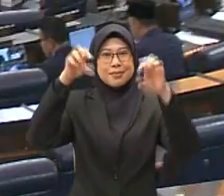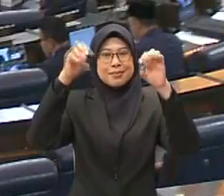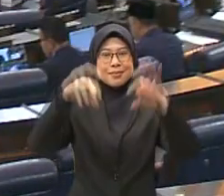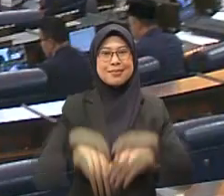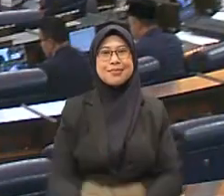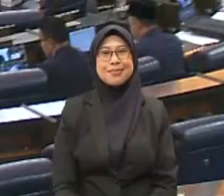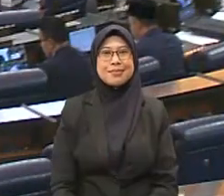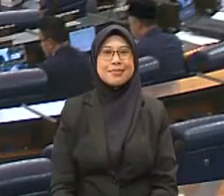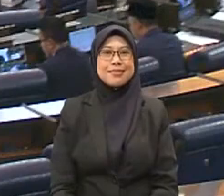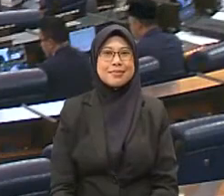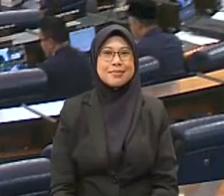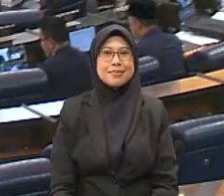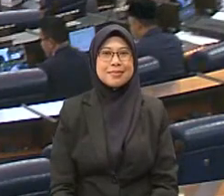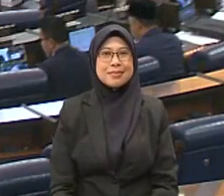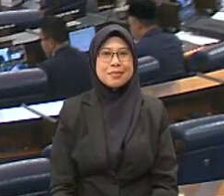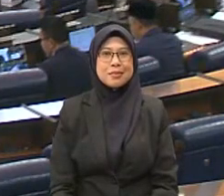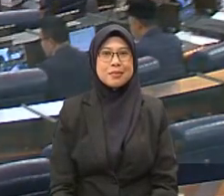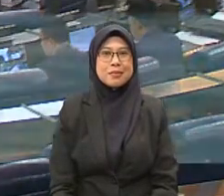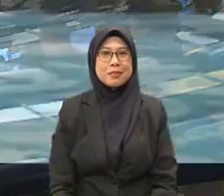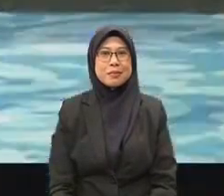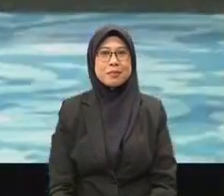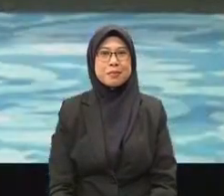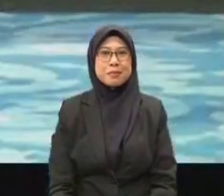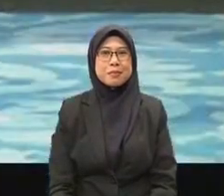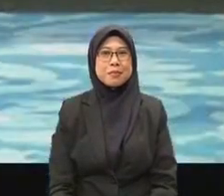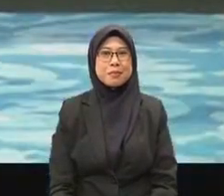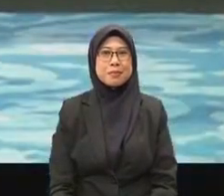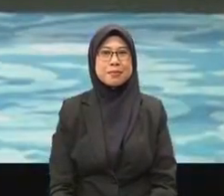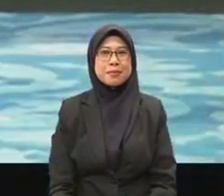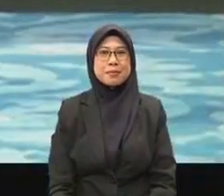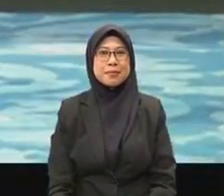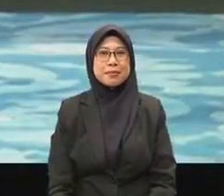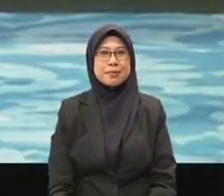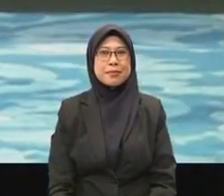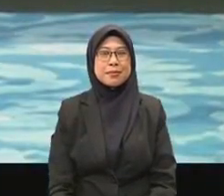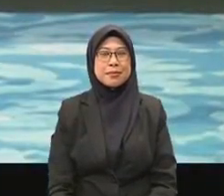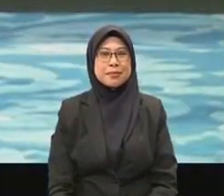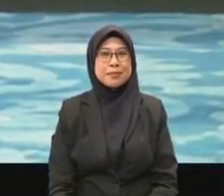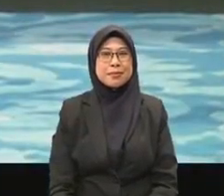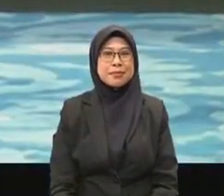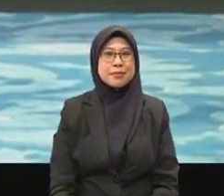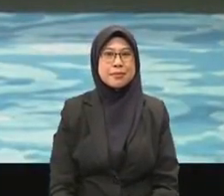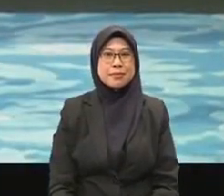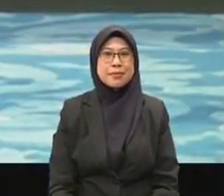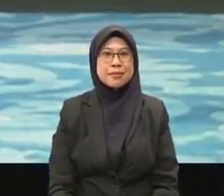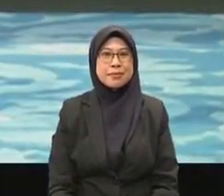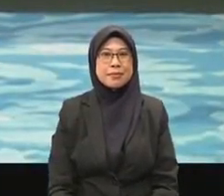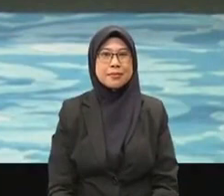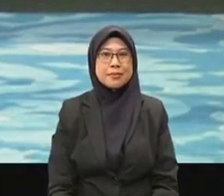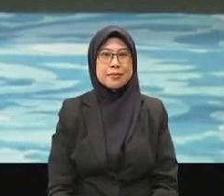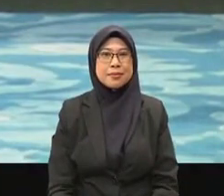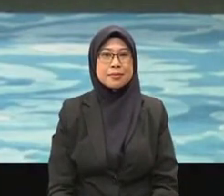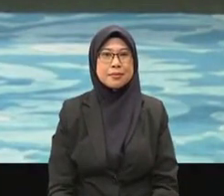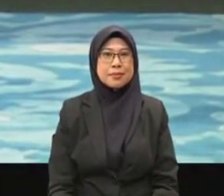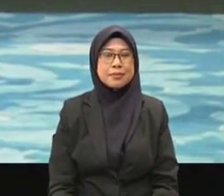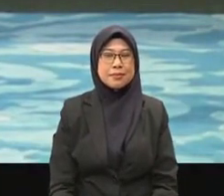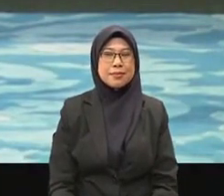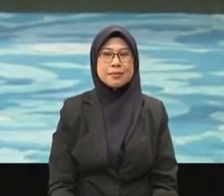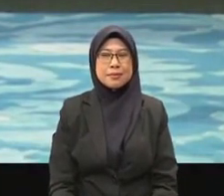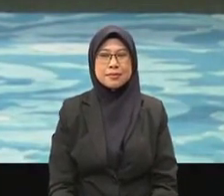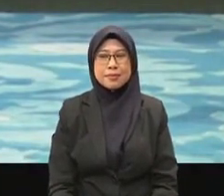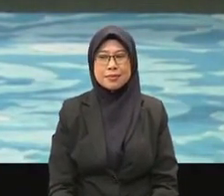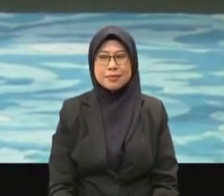harap yang akan dikeluarkan pada hujung tahun ini diharapkan akan dapat merangka pendekatan dan dasar Kerajaan